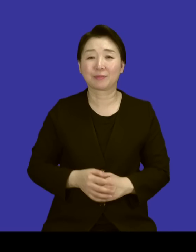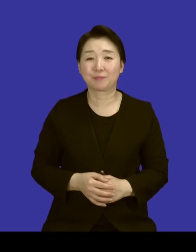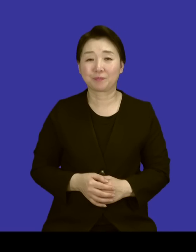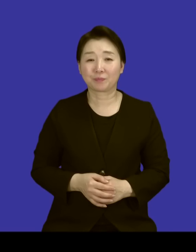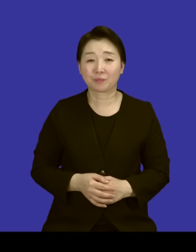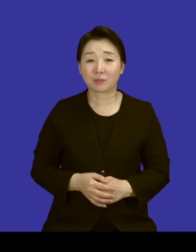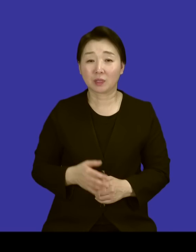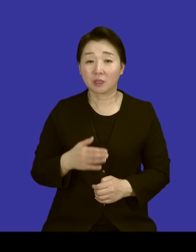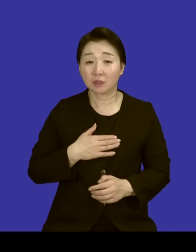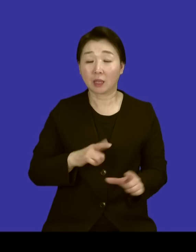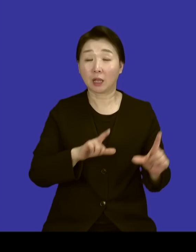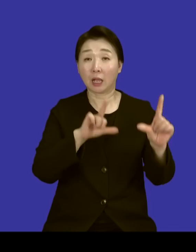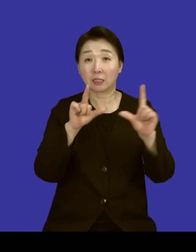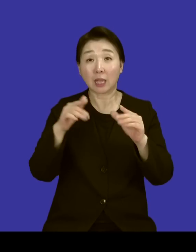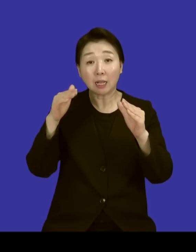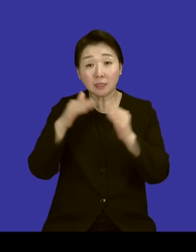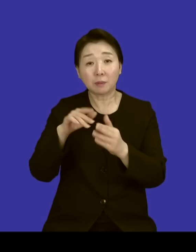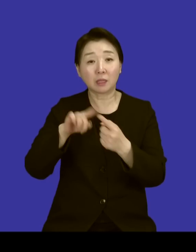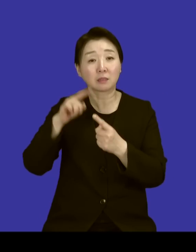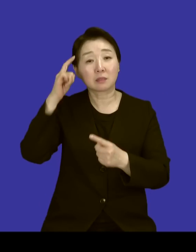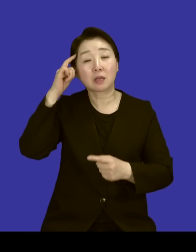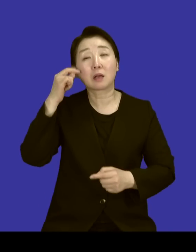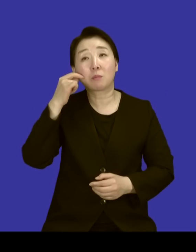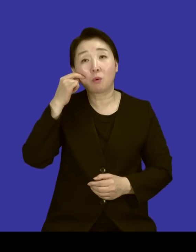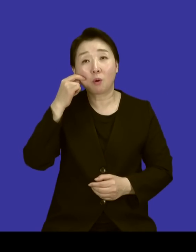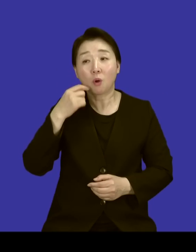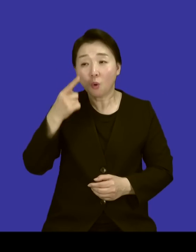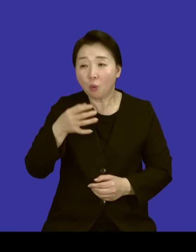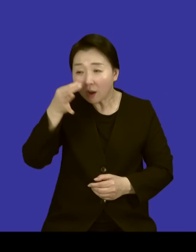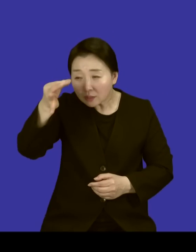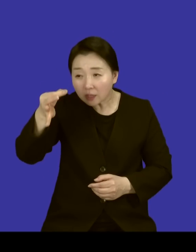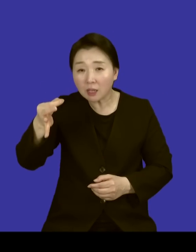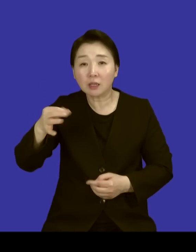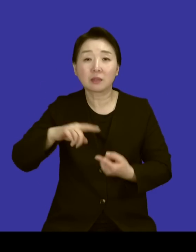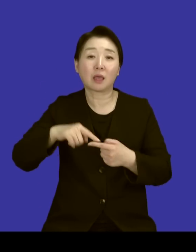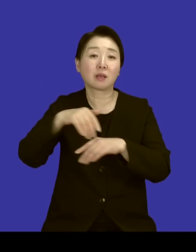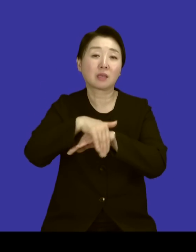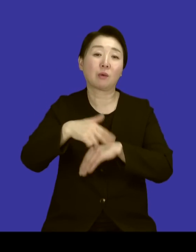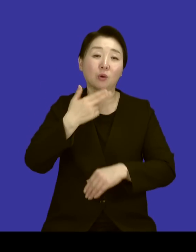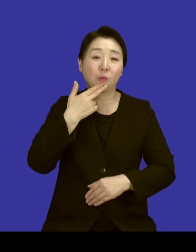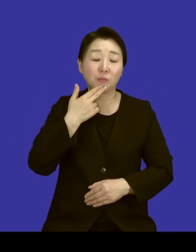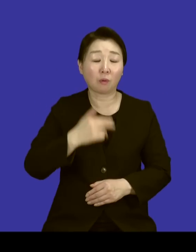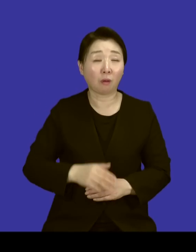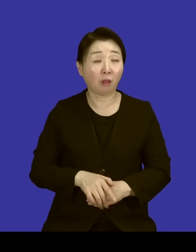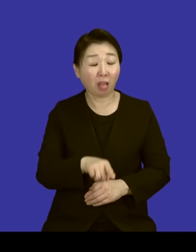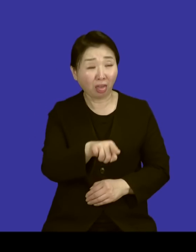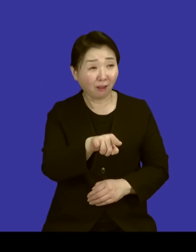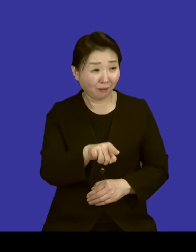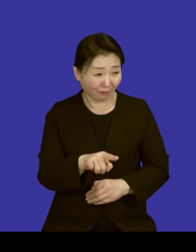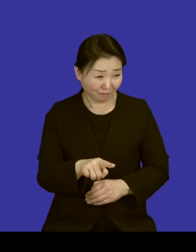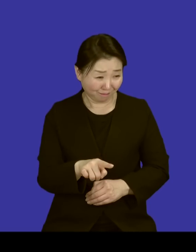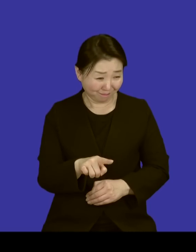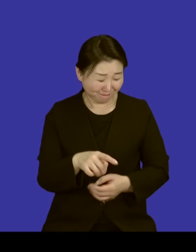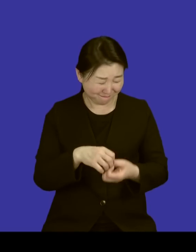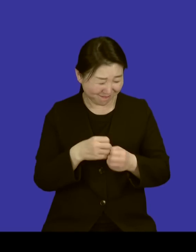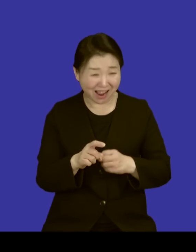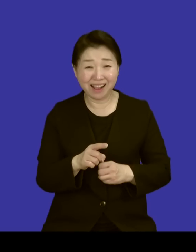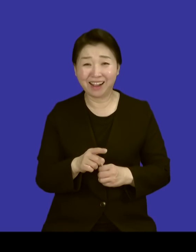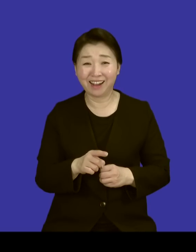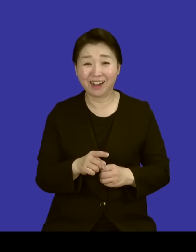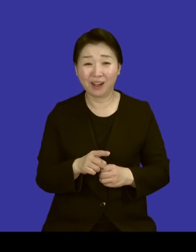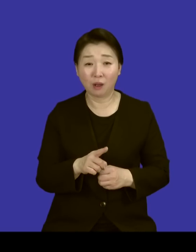제가 살 집에 대해 생각을 못 한 거예요. 월세방에 대한 계획이 없었고 이거야말로 너무 대책이 정말 이건 거의